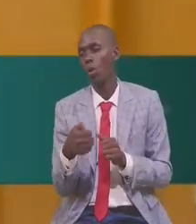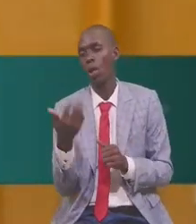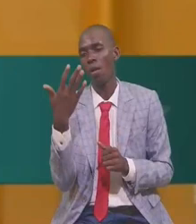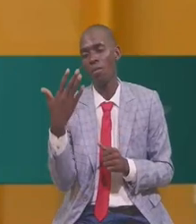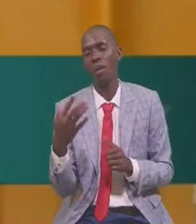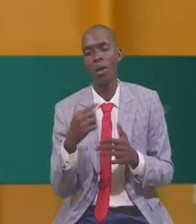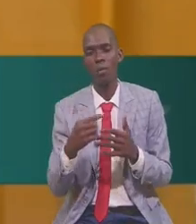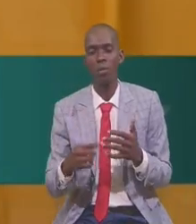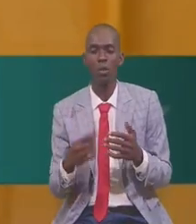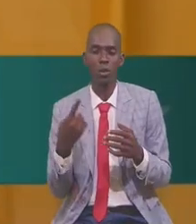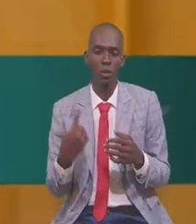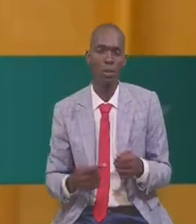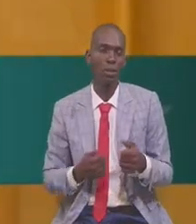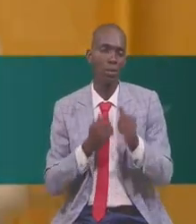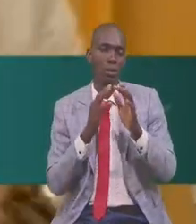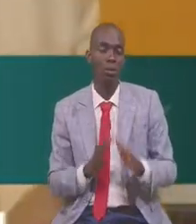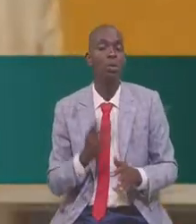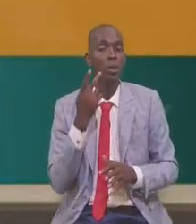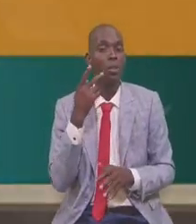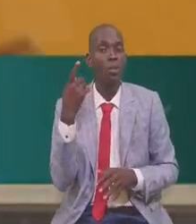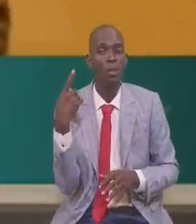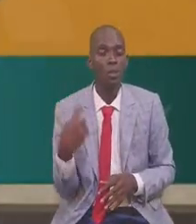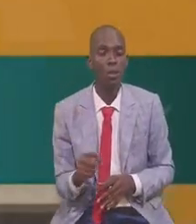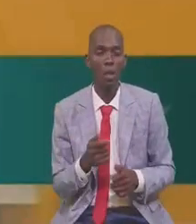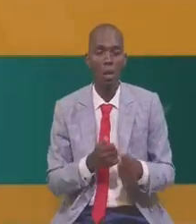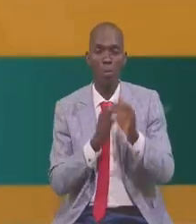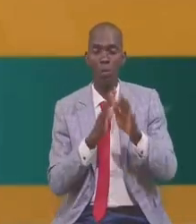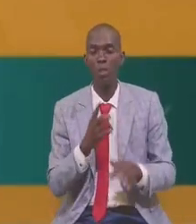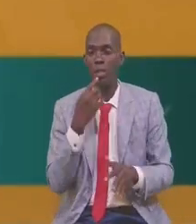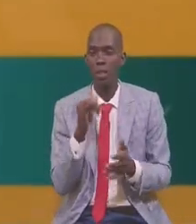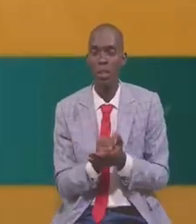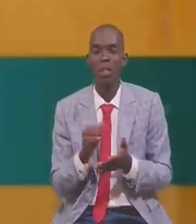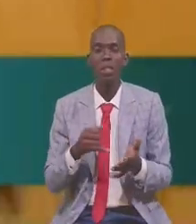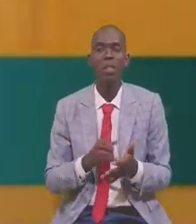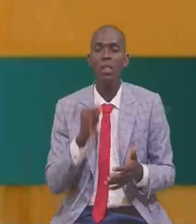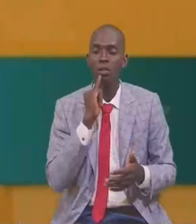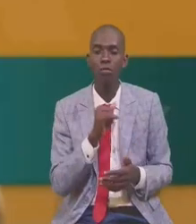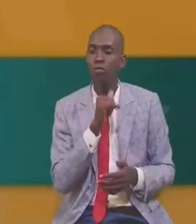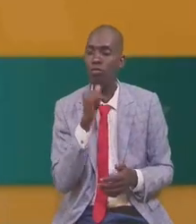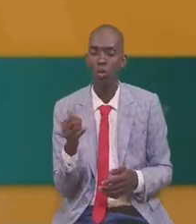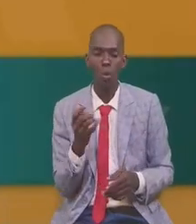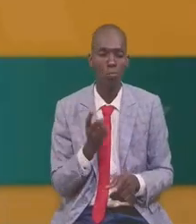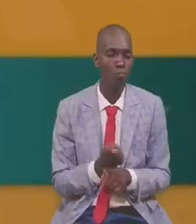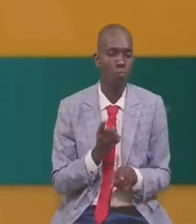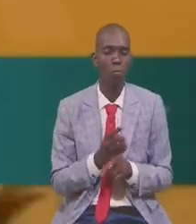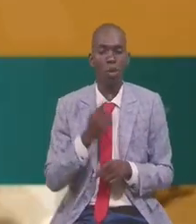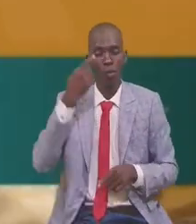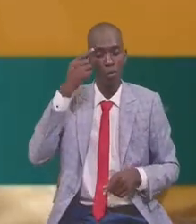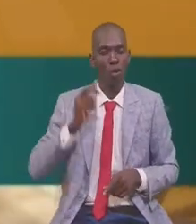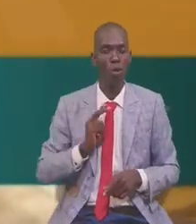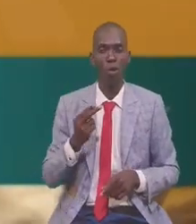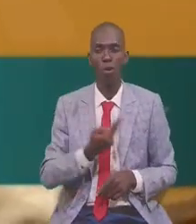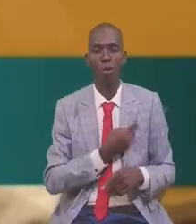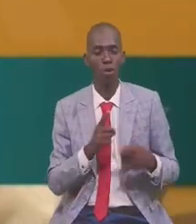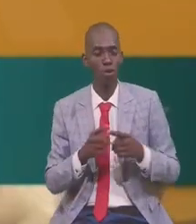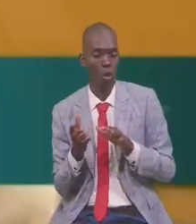chose de grand et de merveilleux quand ils ont dit, il n'est pas bon, il n'est pas juste pour nous de laisser la parole de